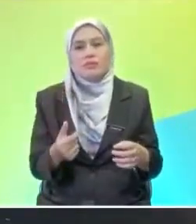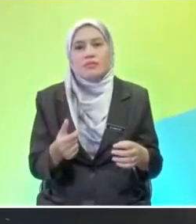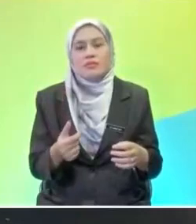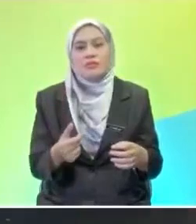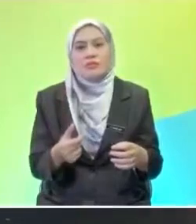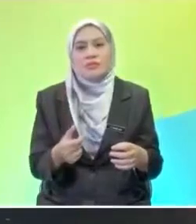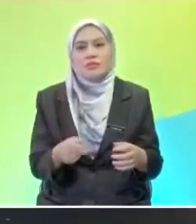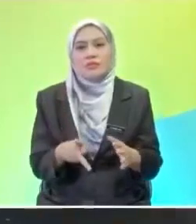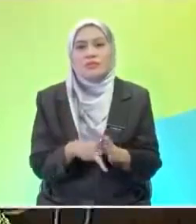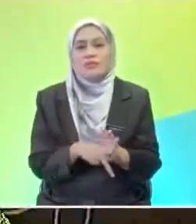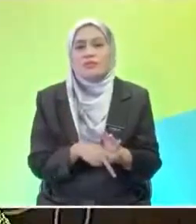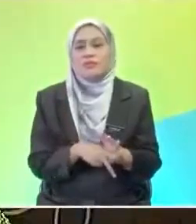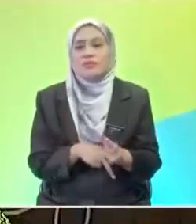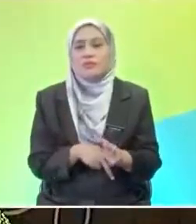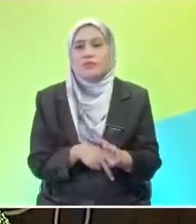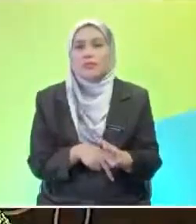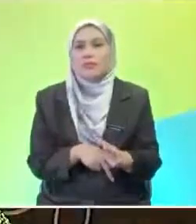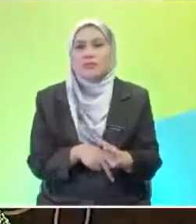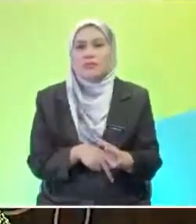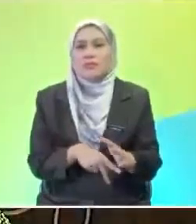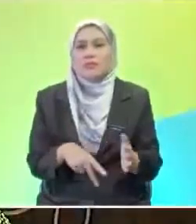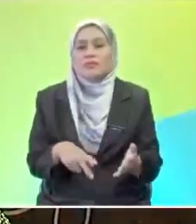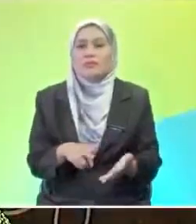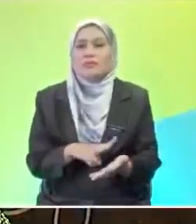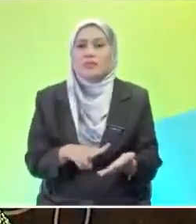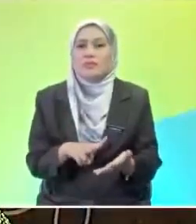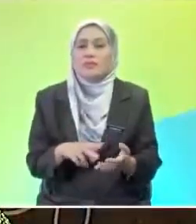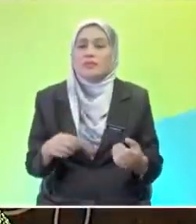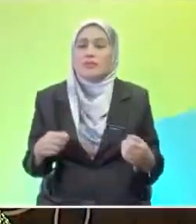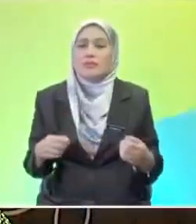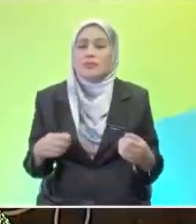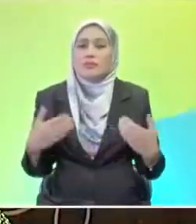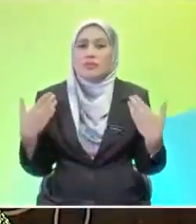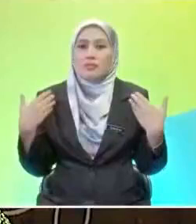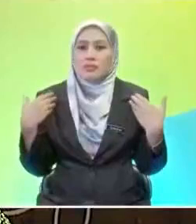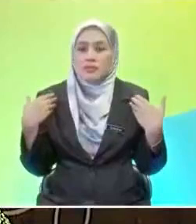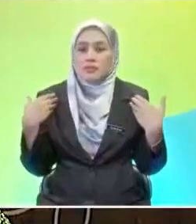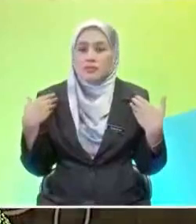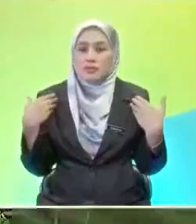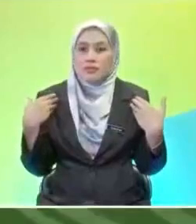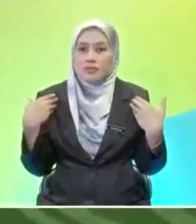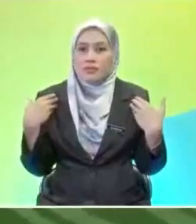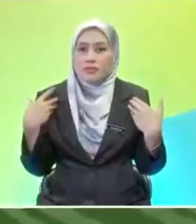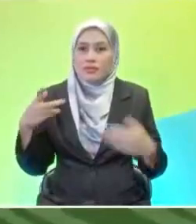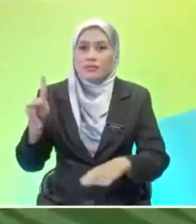ini. Silakan cikgu Rima. Okey, murid-murid, pernah tak kamu berpantun sebelum ni? Siapa pernah baca pantun? Angkat tangan.